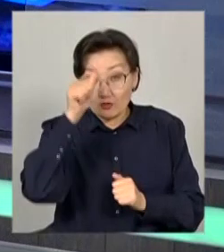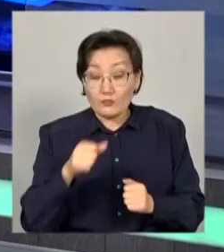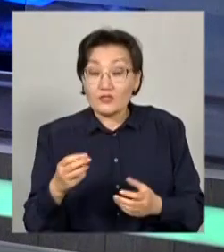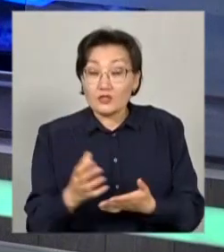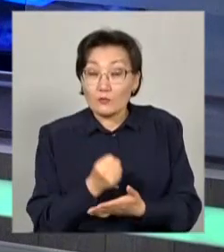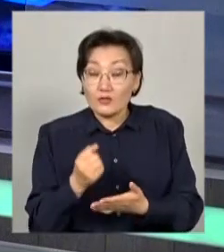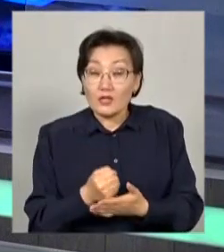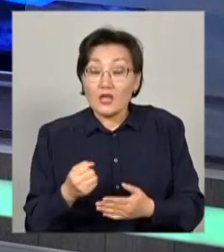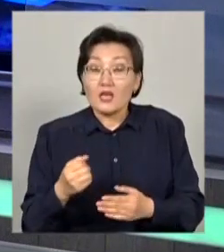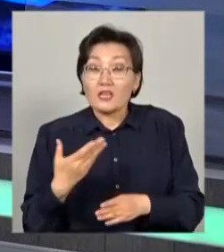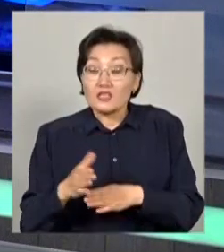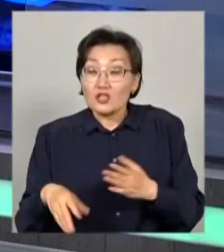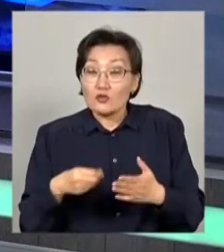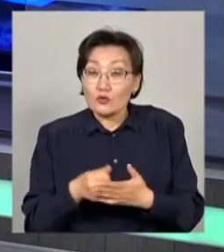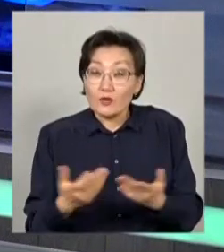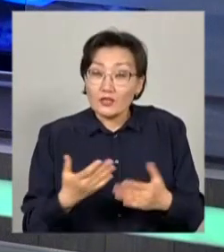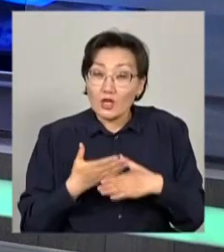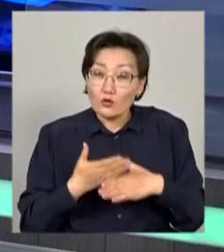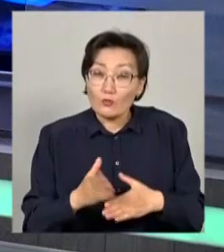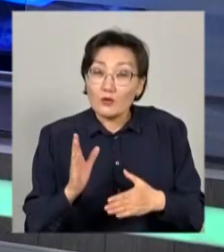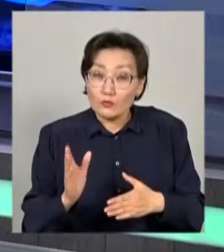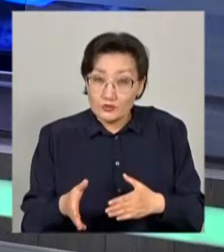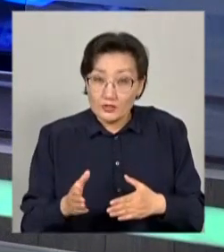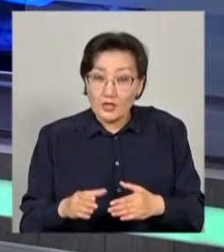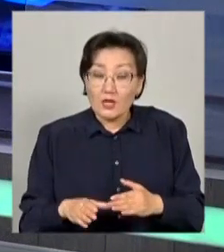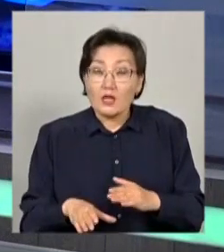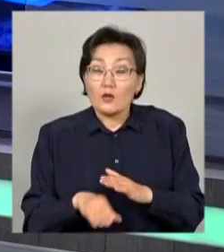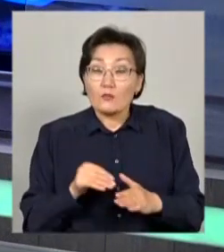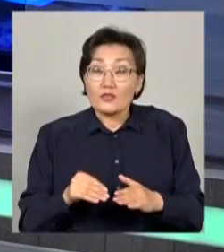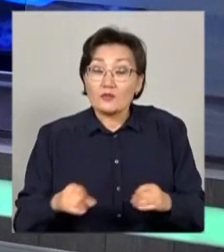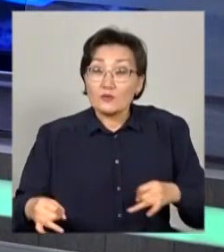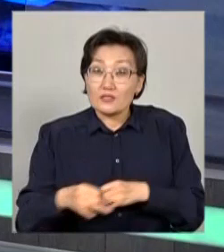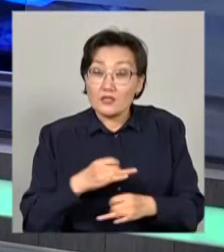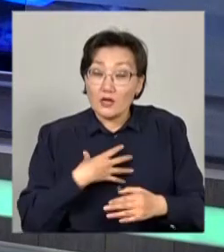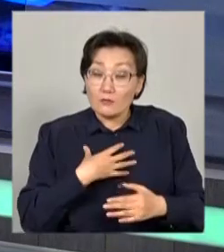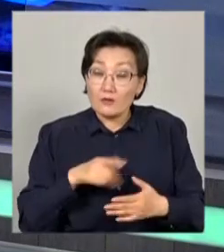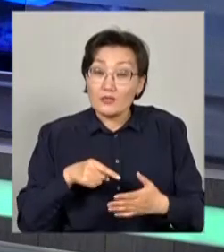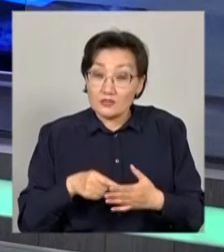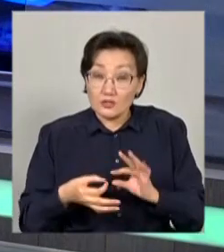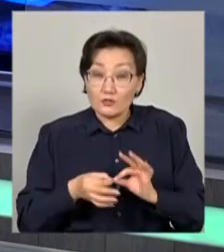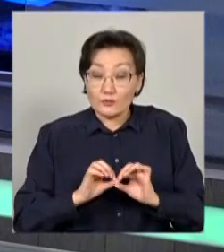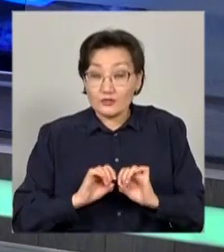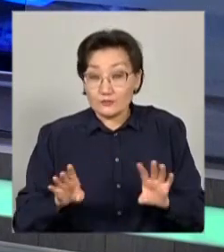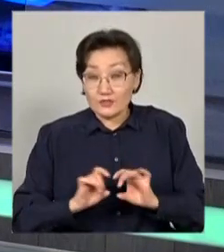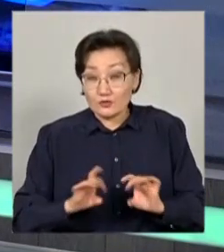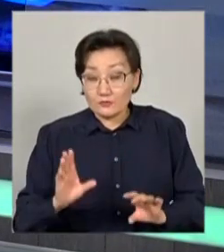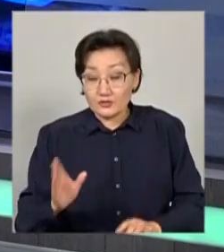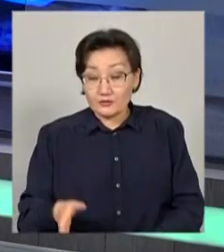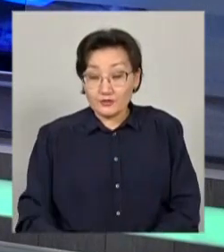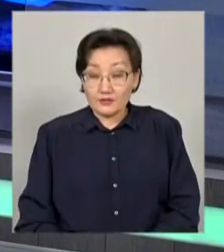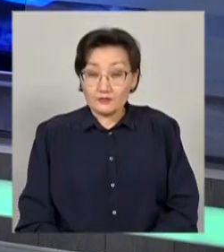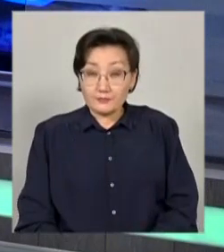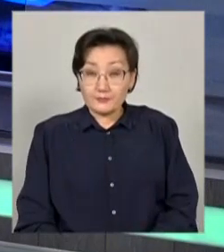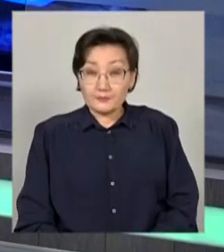нәпақасын несиеге беріп жүргендерге қандай көмек беріледі? Сенат қабырғасында көтерілген маңызды мәселелерді елордалық тілші Кәмшат